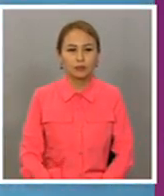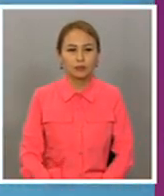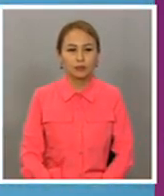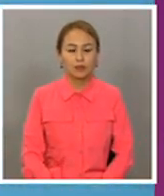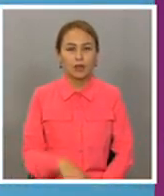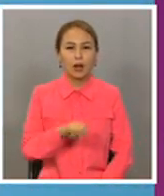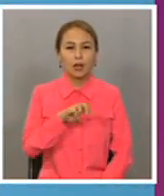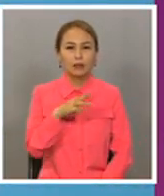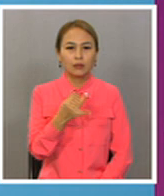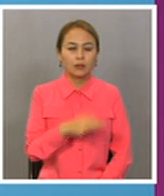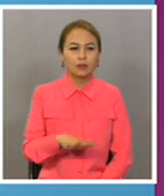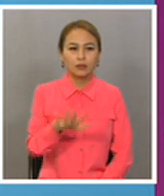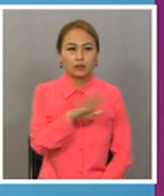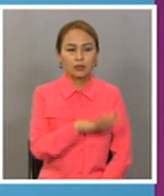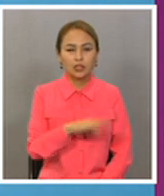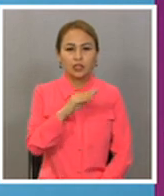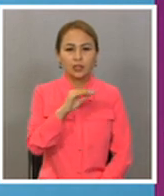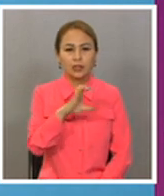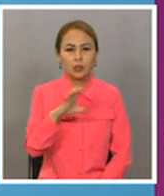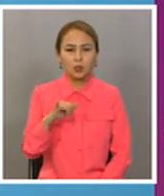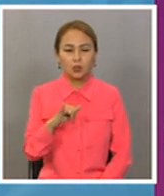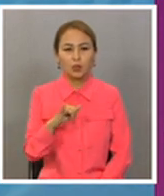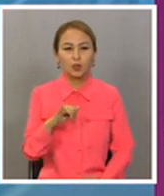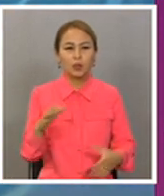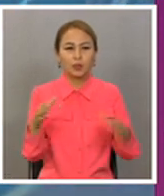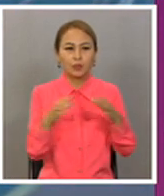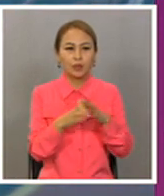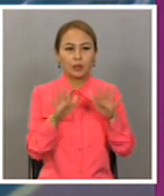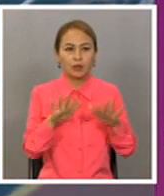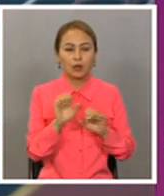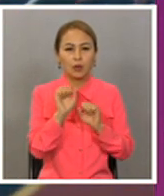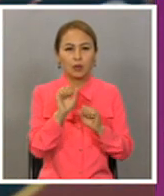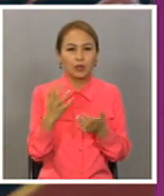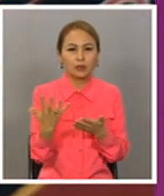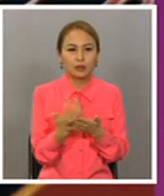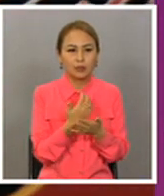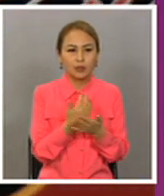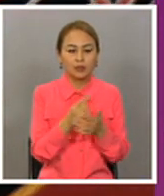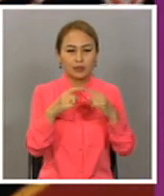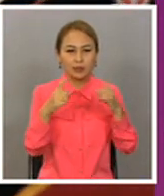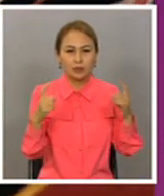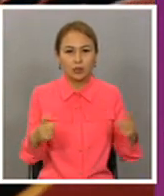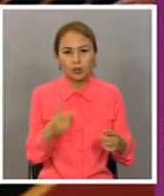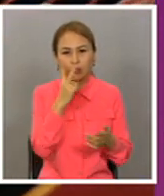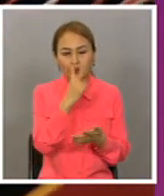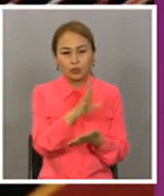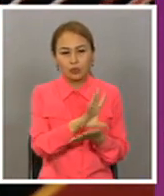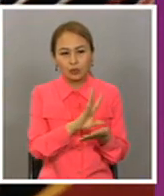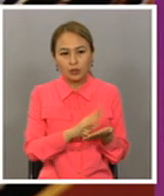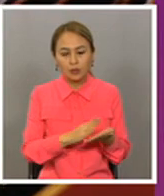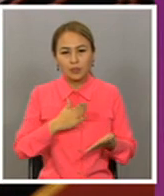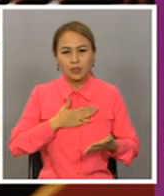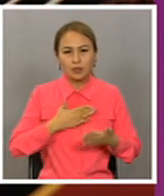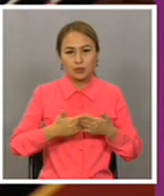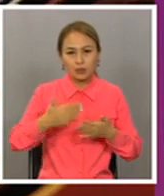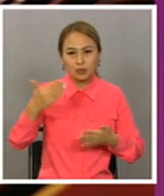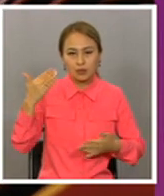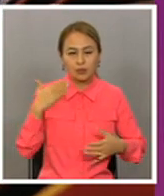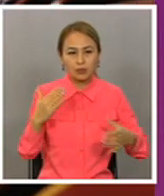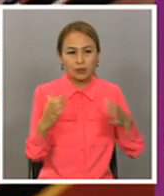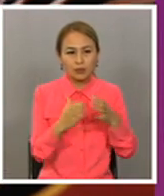Алтайдағы Пазырық, Жетісудағы Бесшатыр қорғандарында табылған кестелі бұйымдардың үлгілері біздің эрамызға